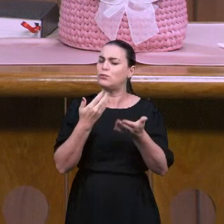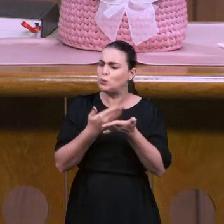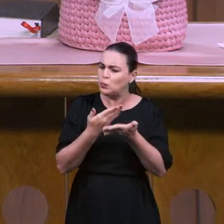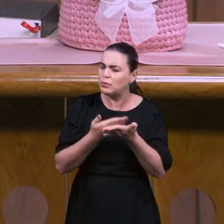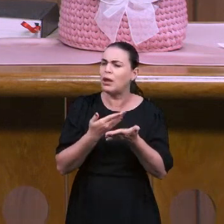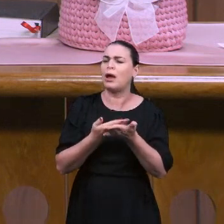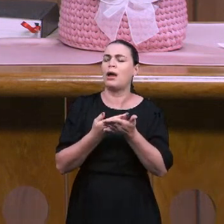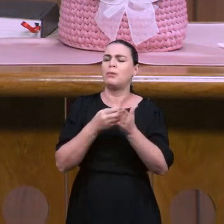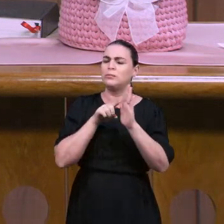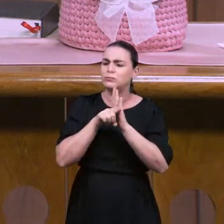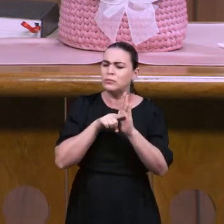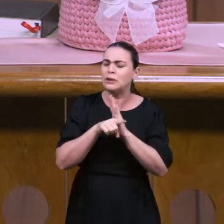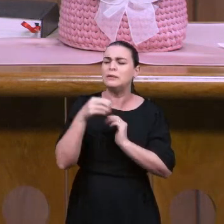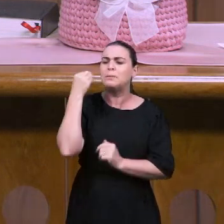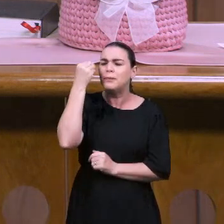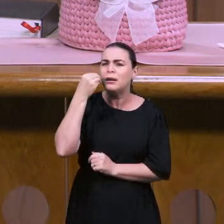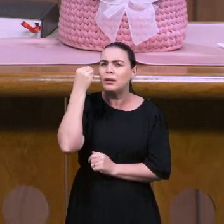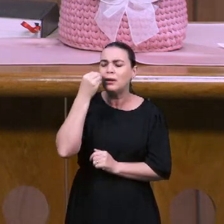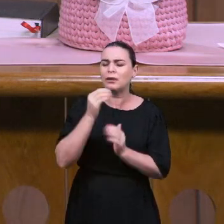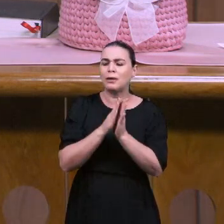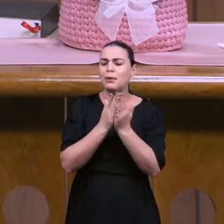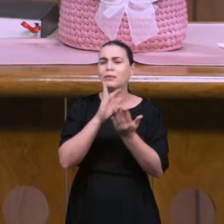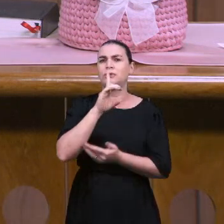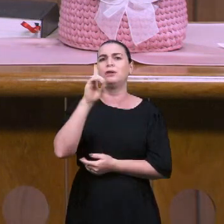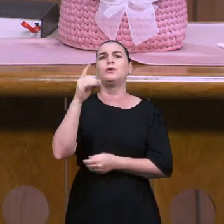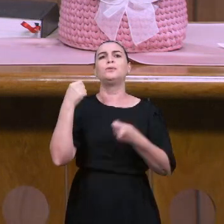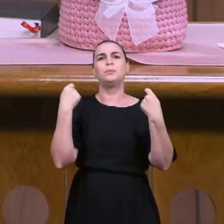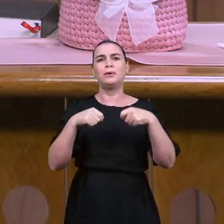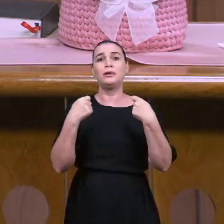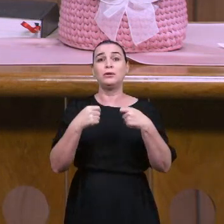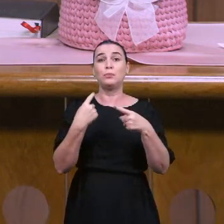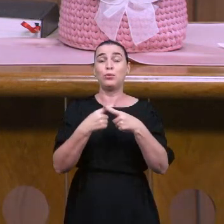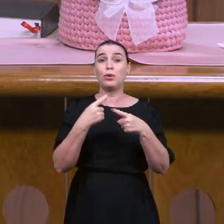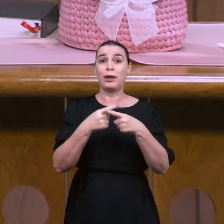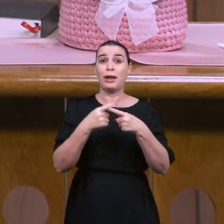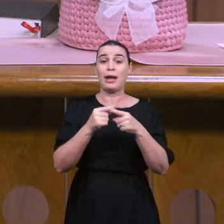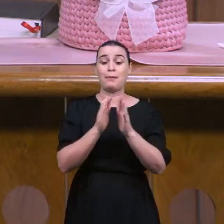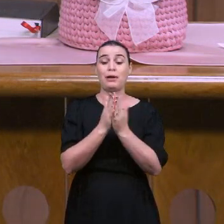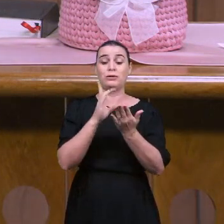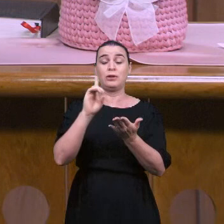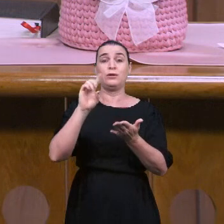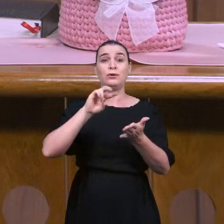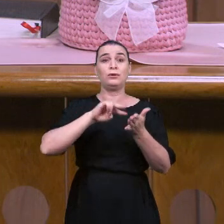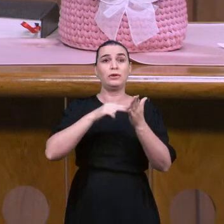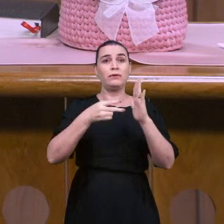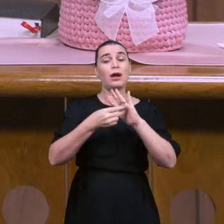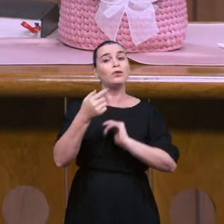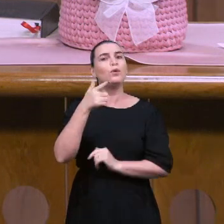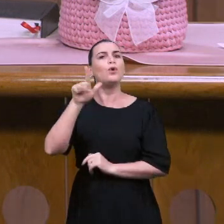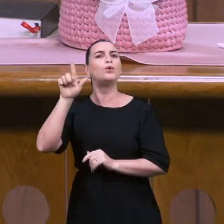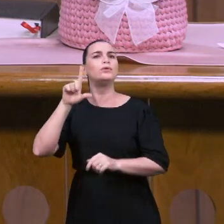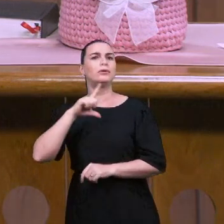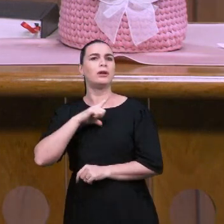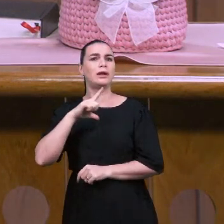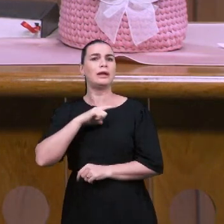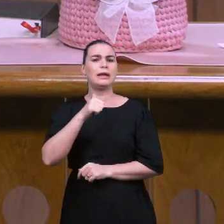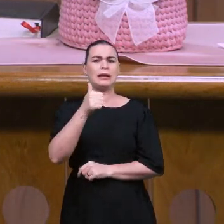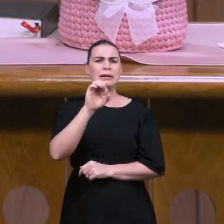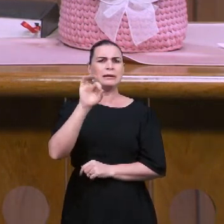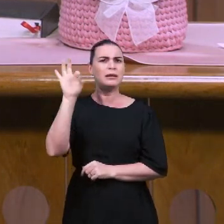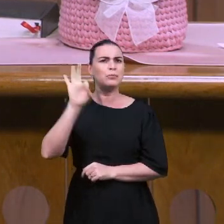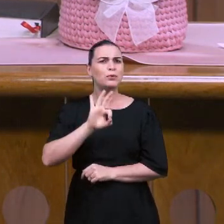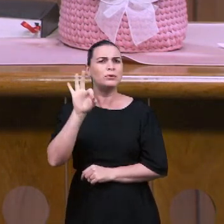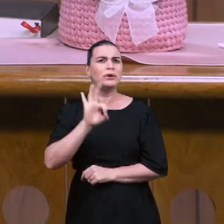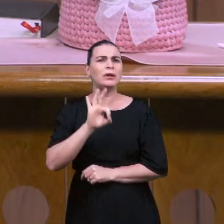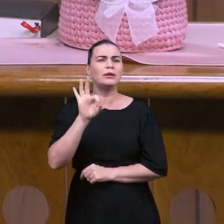qui se nourrissent, ils vivent autre chose. La Bible a un autre sens. Vous voulez voir? De 100%